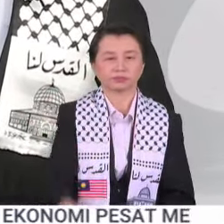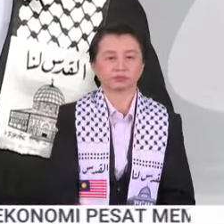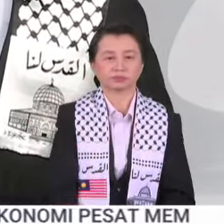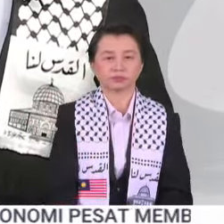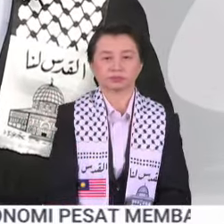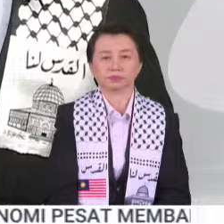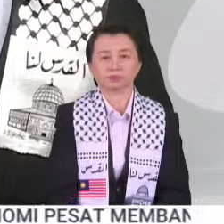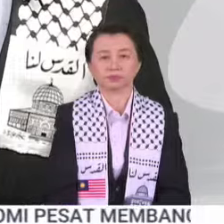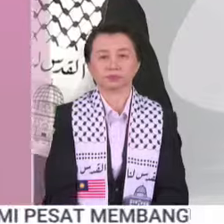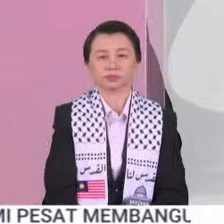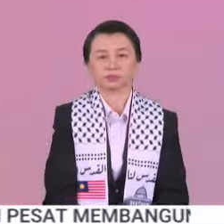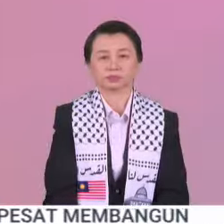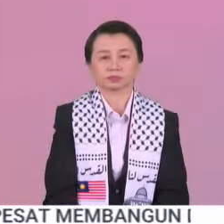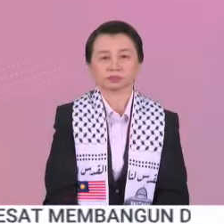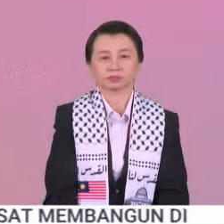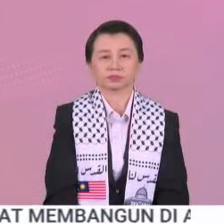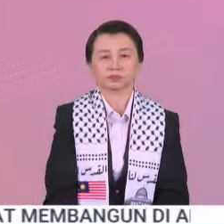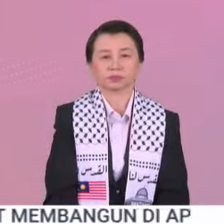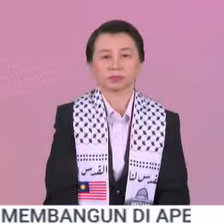itu.